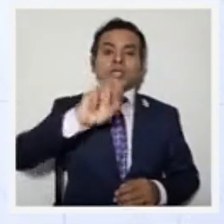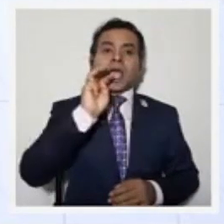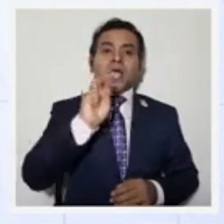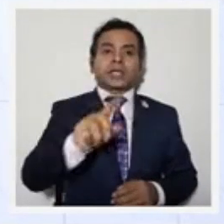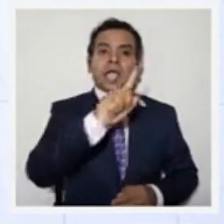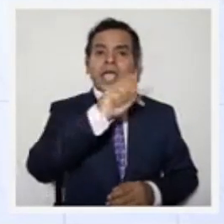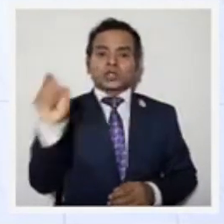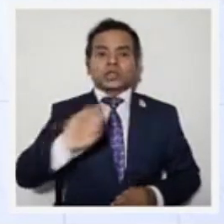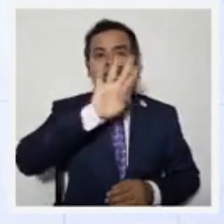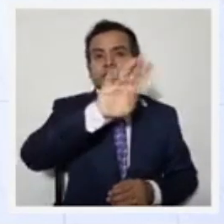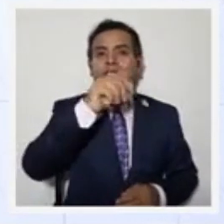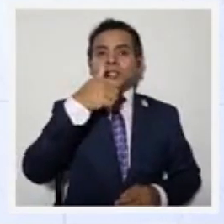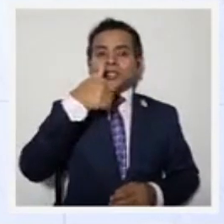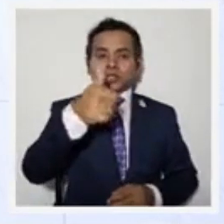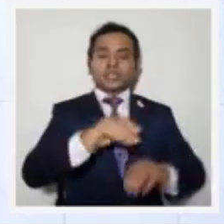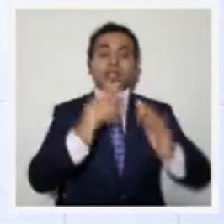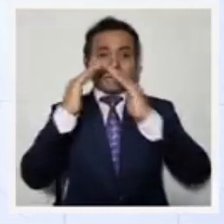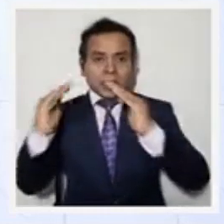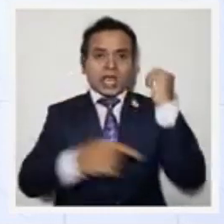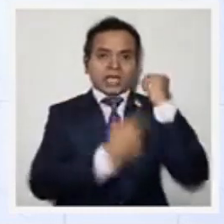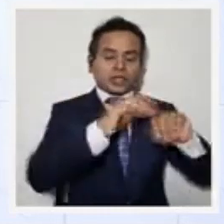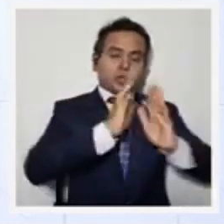1,67,504 জন। বর্তমানে কোয়ারেন্টাইনে আছেন